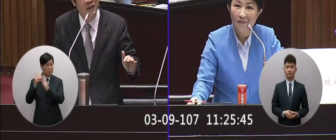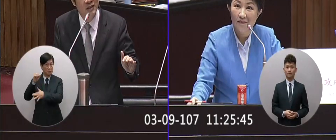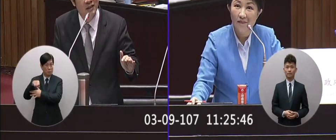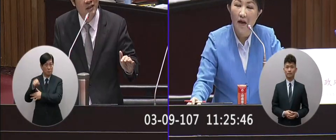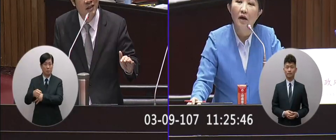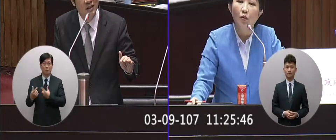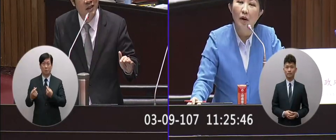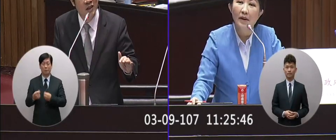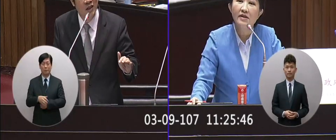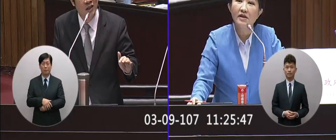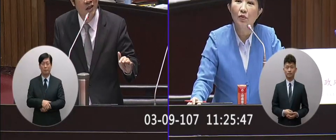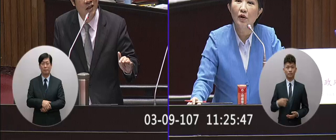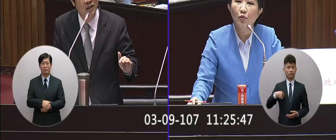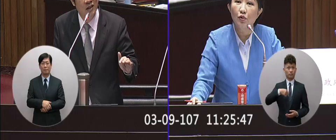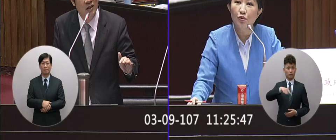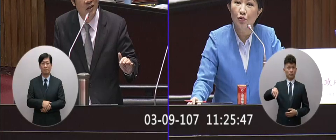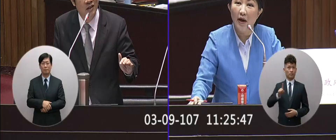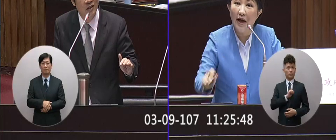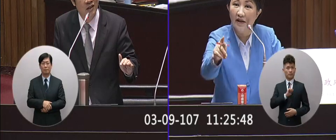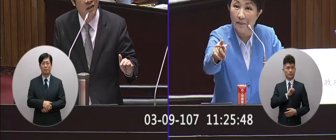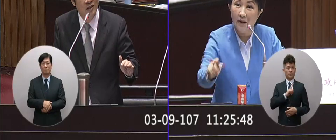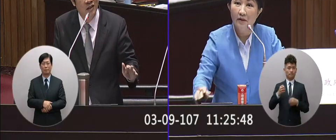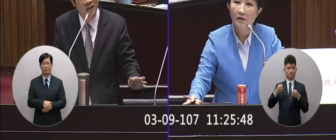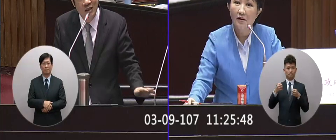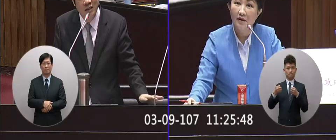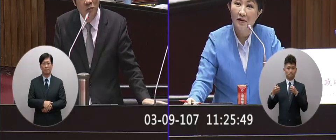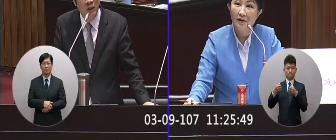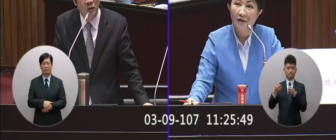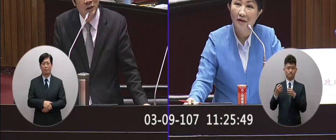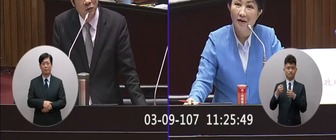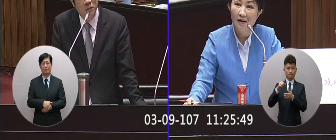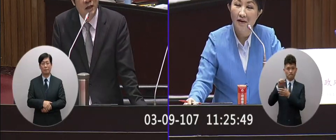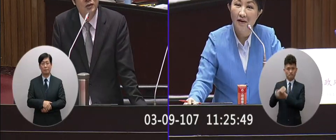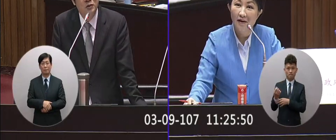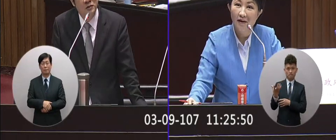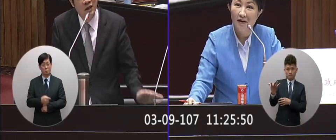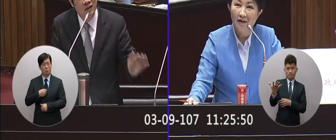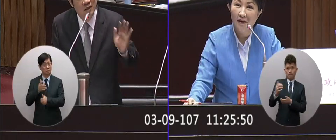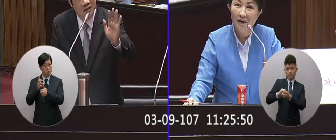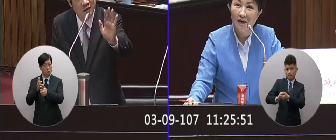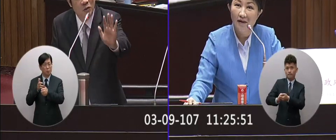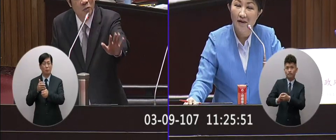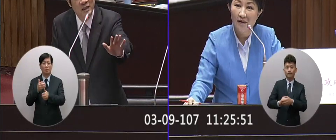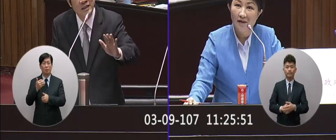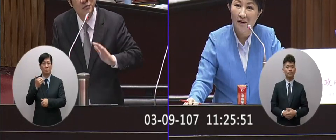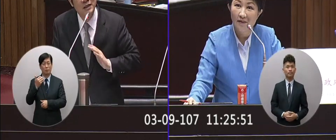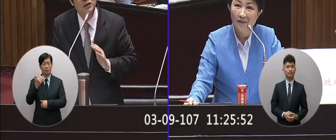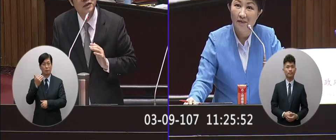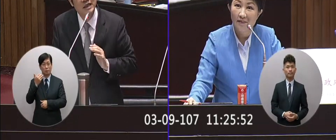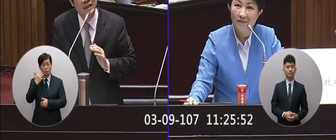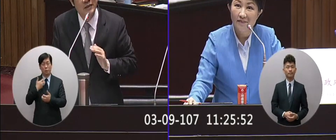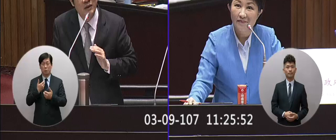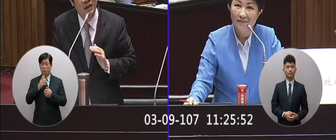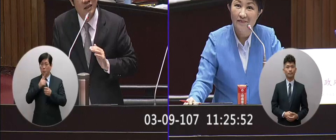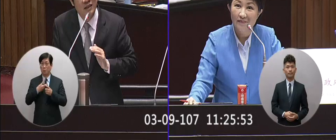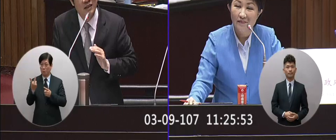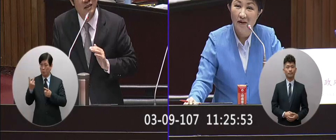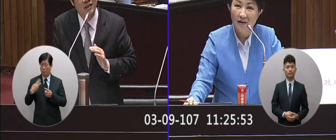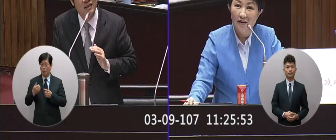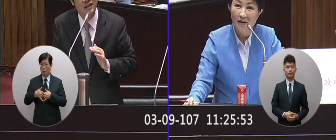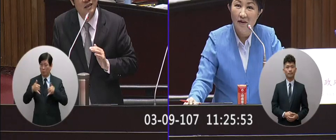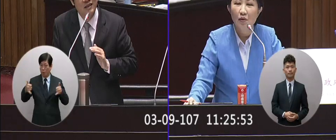们也同意吗？ 我们自己会有多数决，按、啊、你们呢？ 我是说嘛，就是说我们大家分头进行